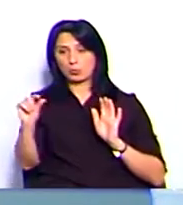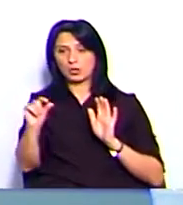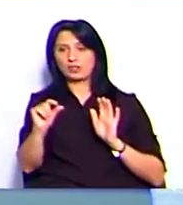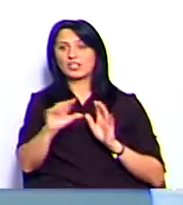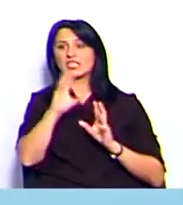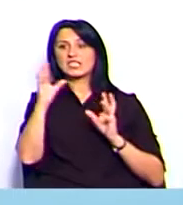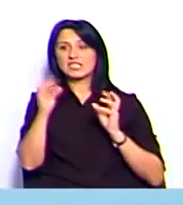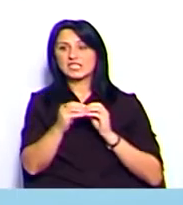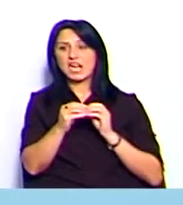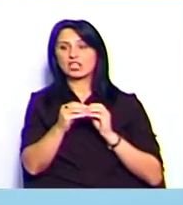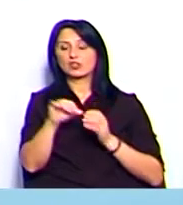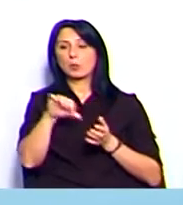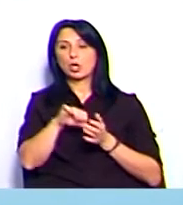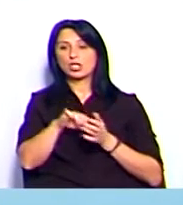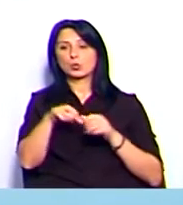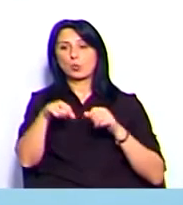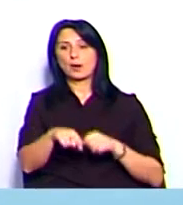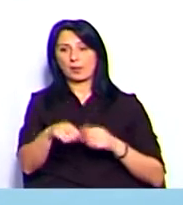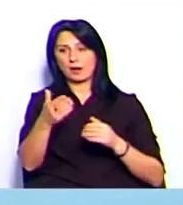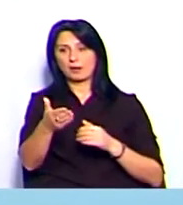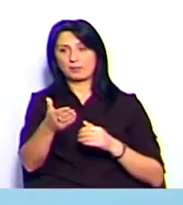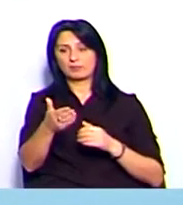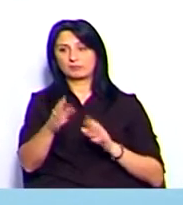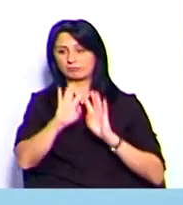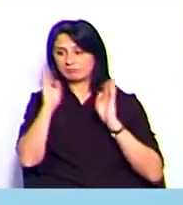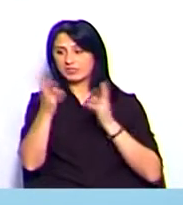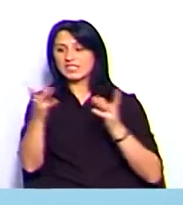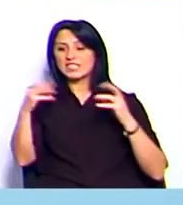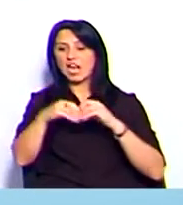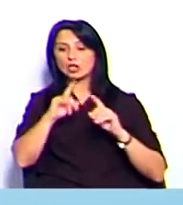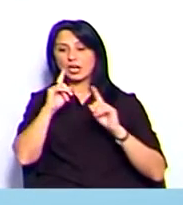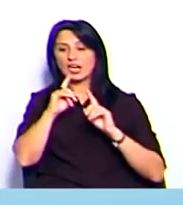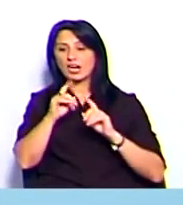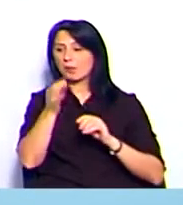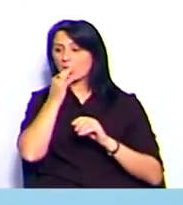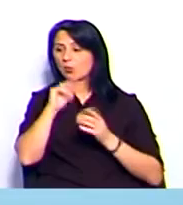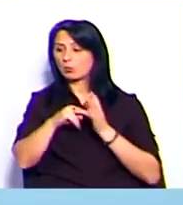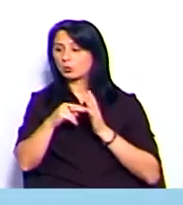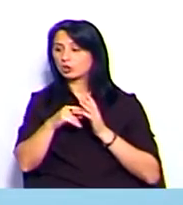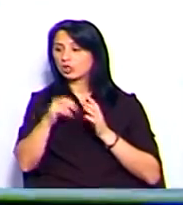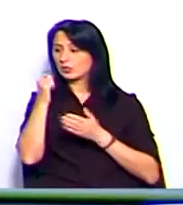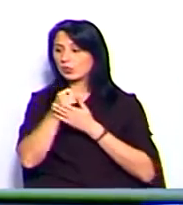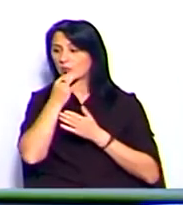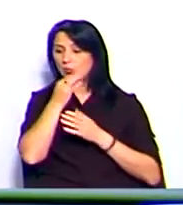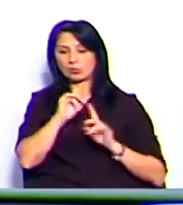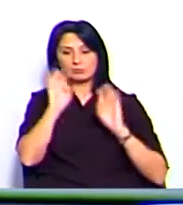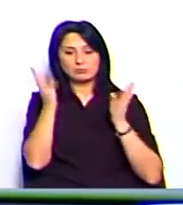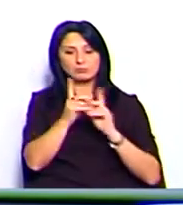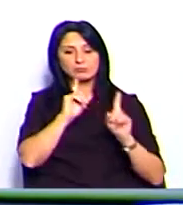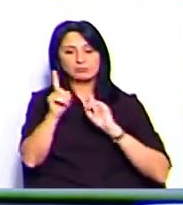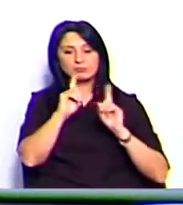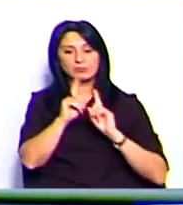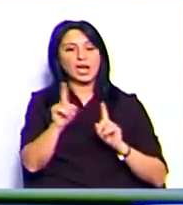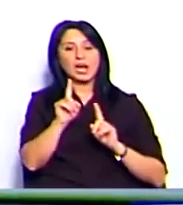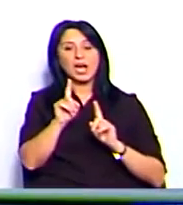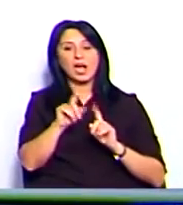რომელიც საერთო მონაწილეობის გუბლებას გულისხმობ საერთო კრებები შეიძლება შეკრიბო ვიდრე დაამტკიცე ბიუჯეტს განიხილო ეს საკითხი და ეს საკითხი არის და პრიორიტეტად აღიარო